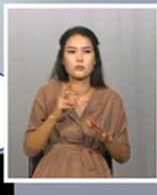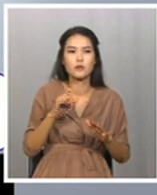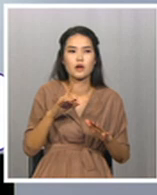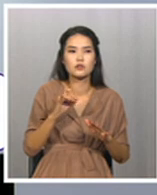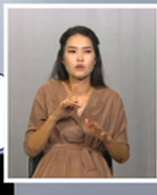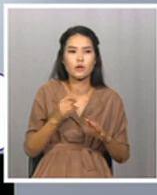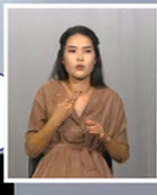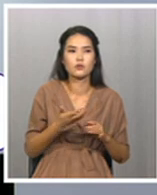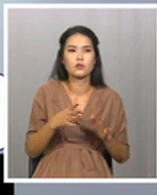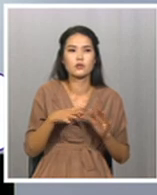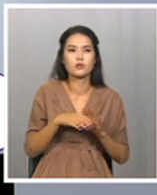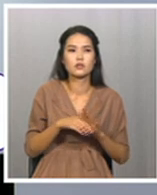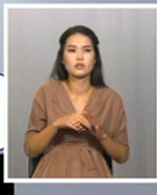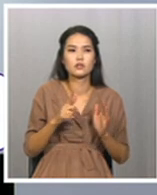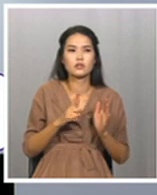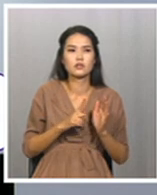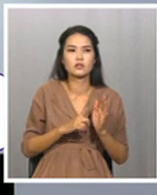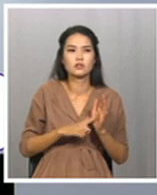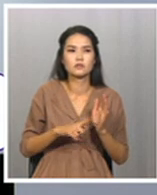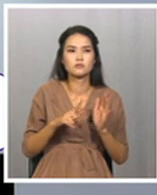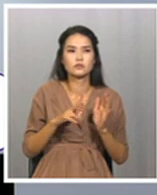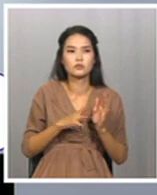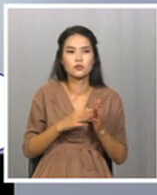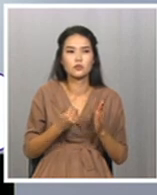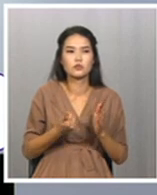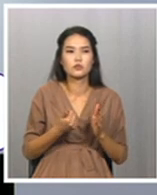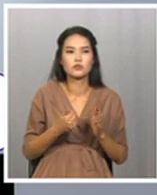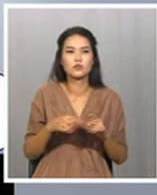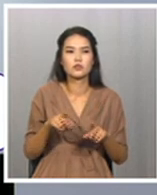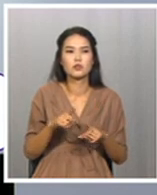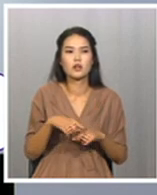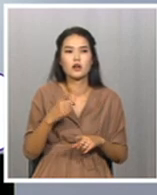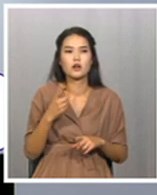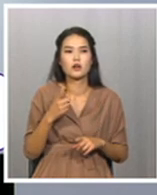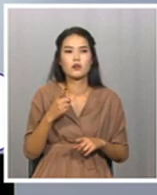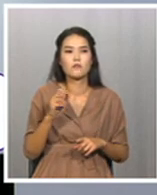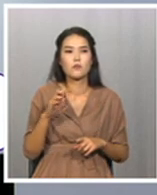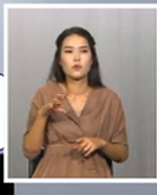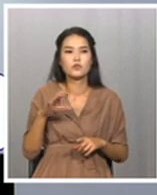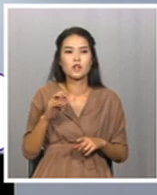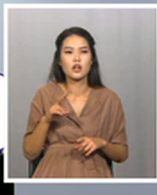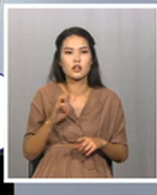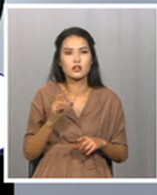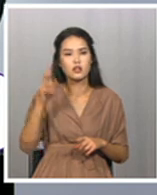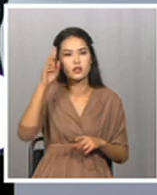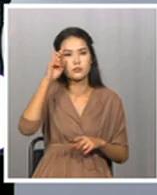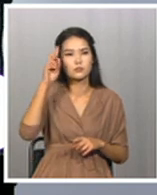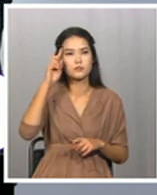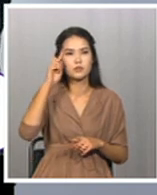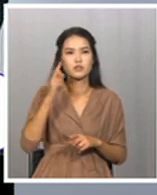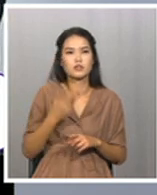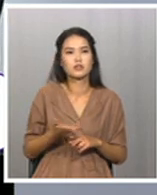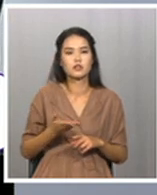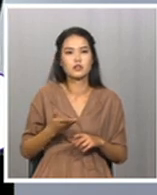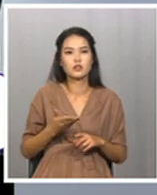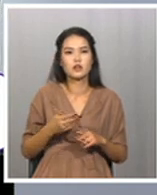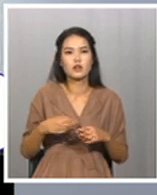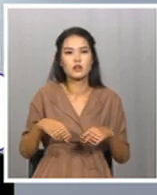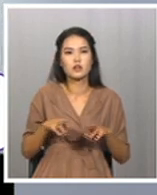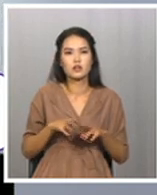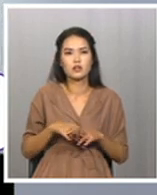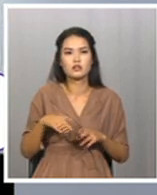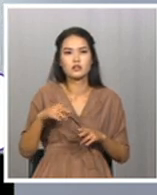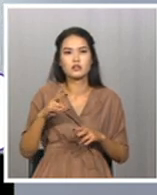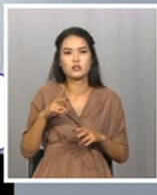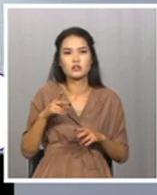70-ші орыннан 79-ға тұрақтаған, Ботсвана мемлекетін және мына келесі тізімде жоқ мемлекеттерді де